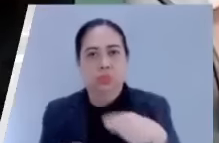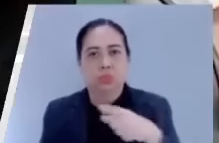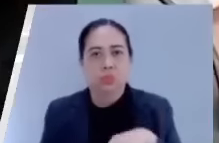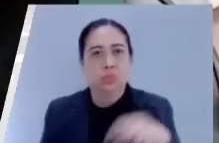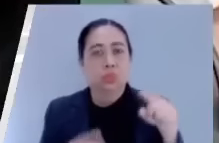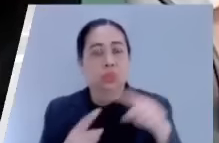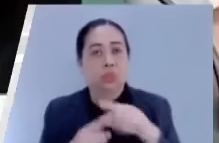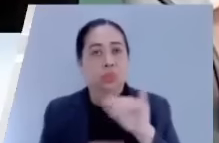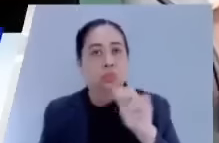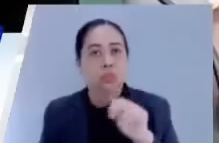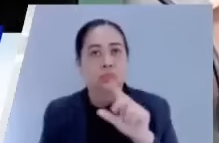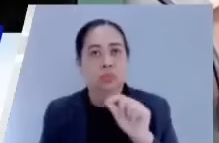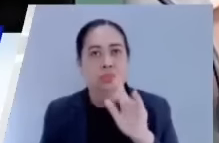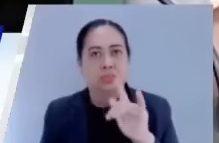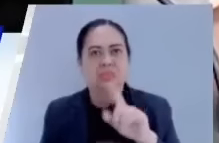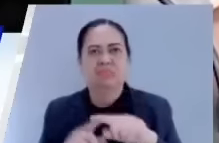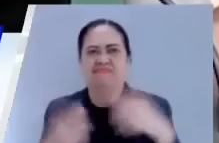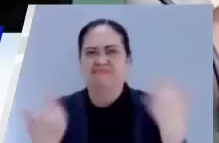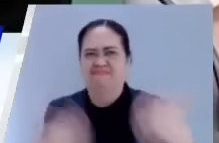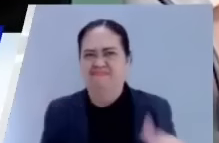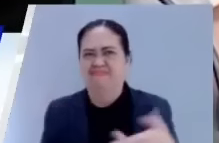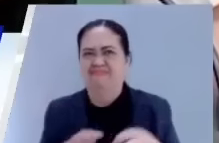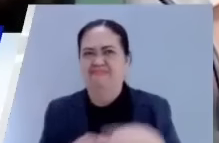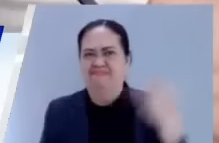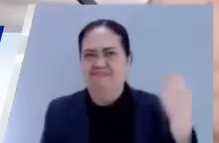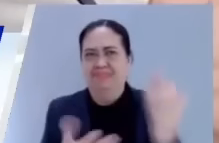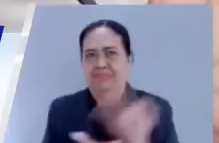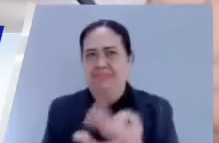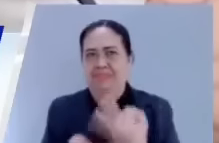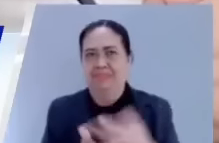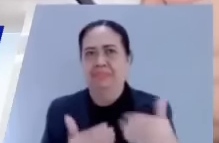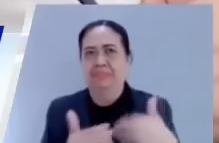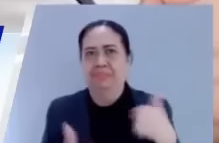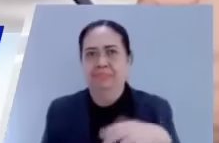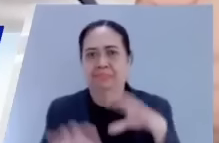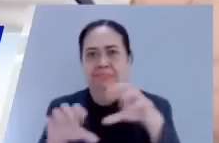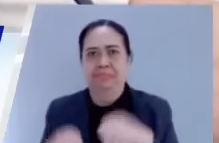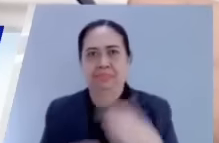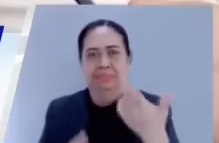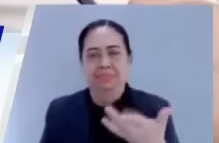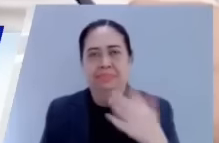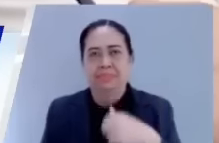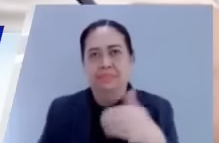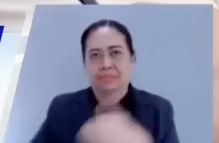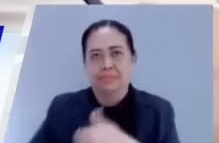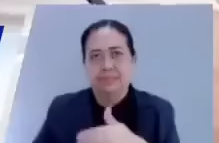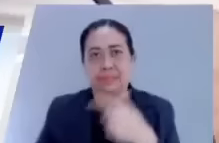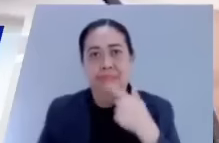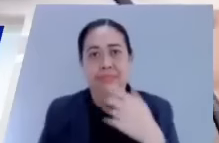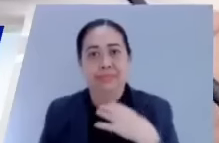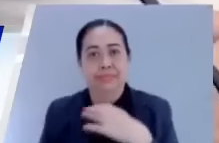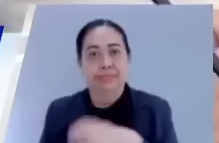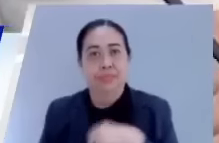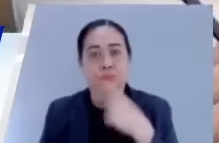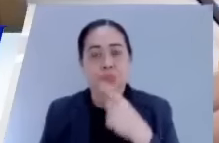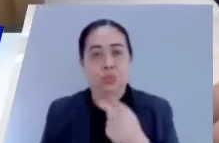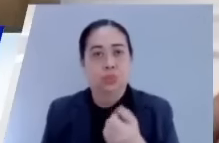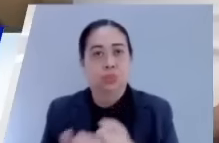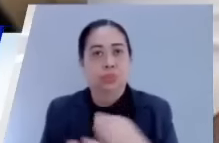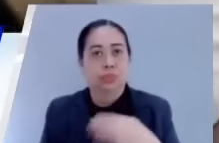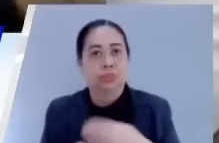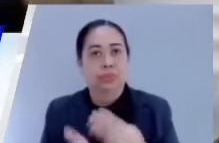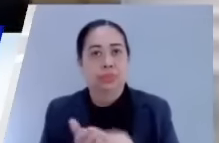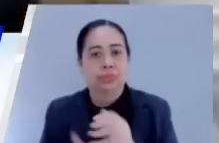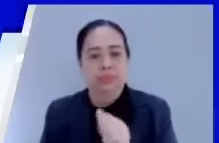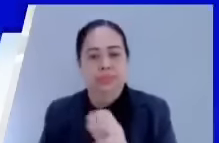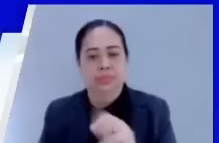Gayunman, nakapag-withdraw na raw ng malaking halaga si Go bago pa na-freeze ang kanyang bank accounts ayon sa kongresistang nag-sponsor sa budget ng AMLAC o Anti-Money